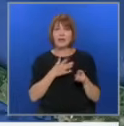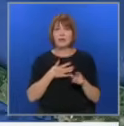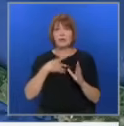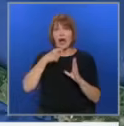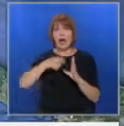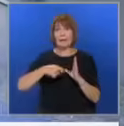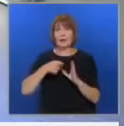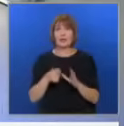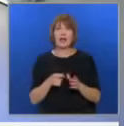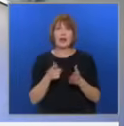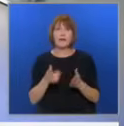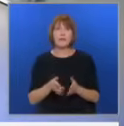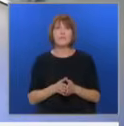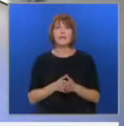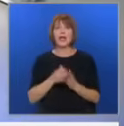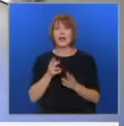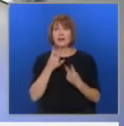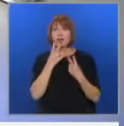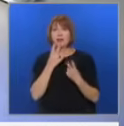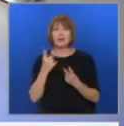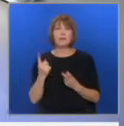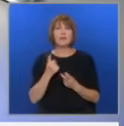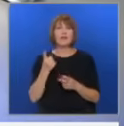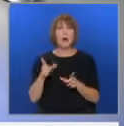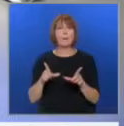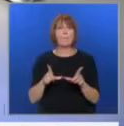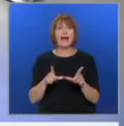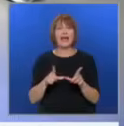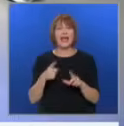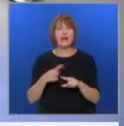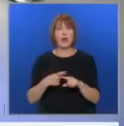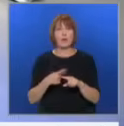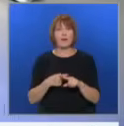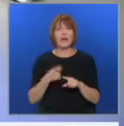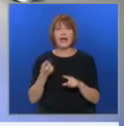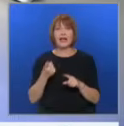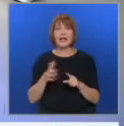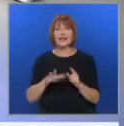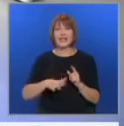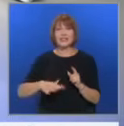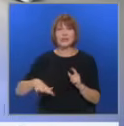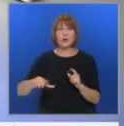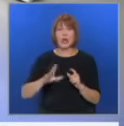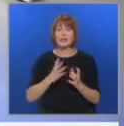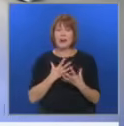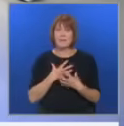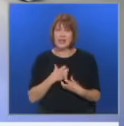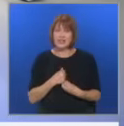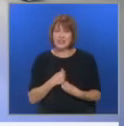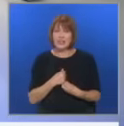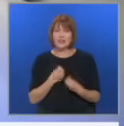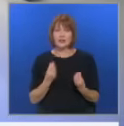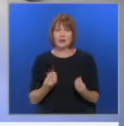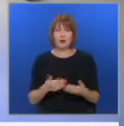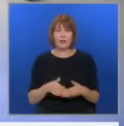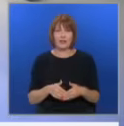репортери Мариела Хубинова, Станислава Христозова и Даниела Петкова. Първо към Мариела Хубинова, където ситуацията е най-притеснителна. Добър